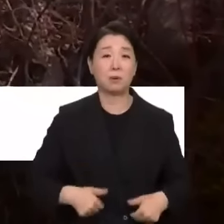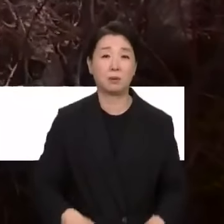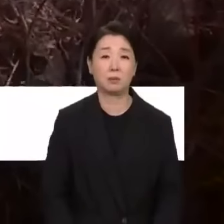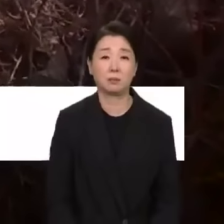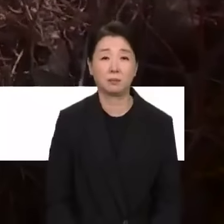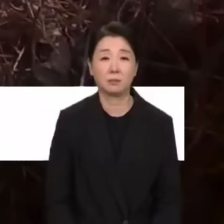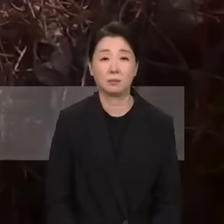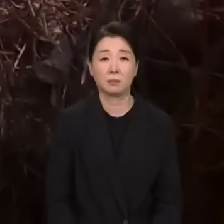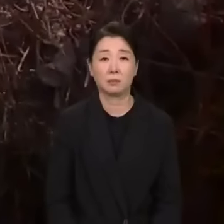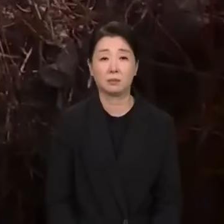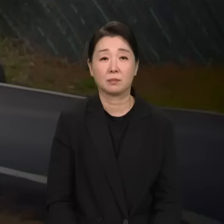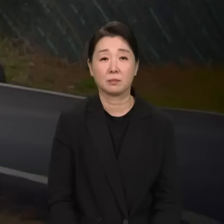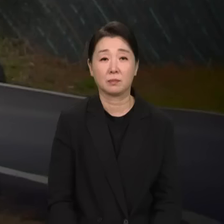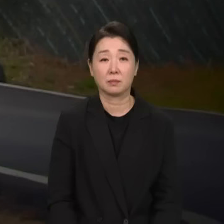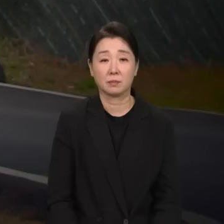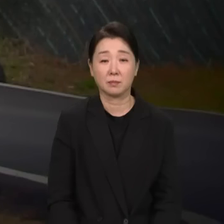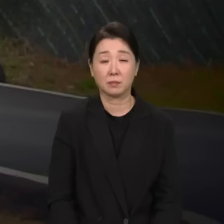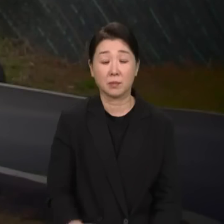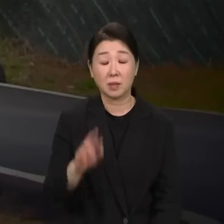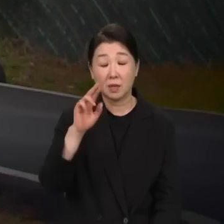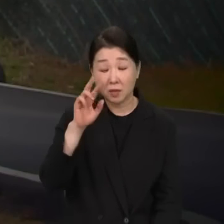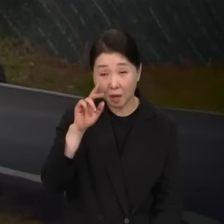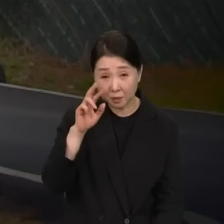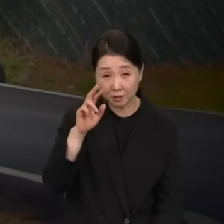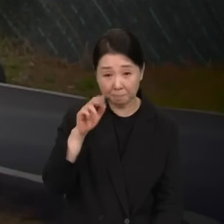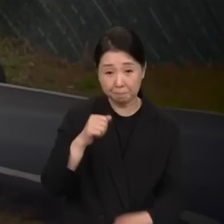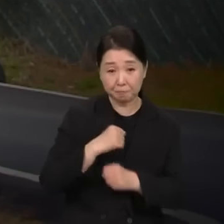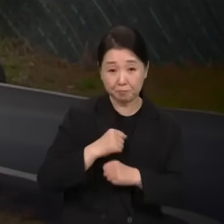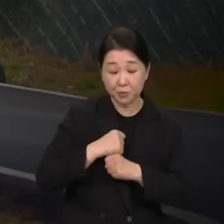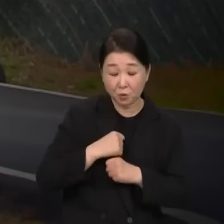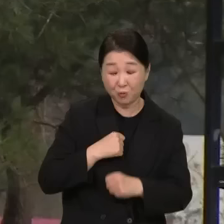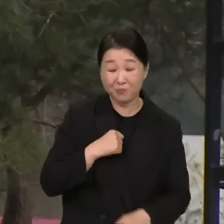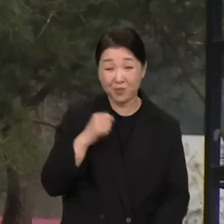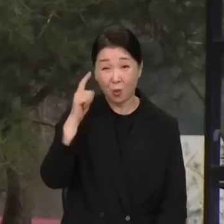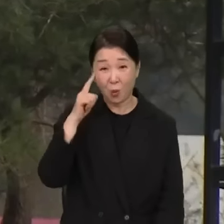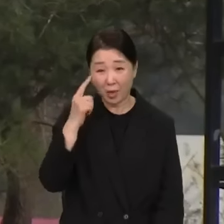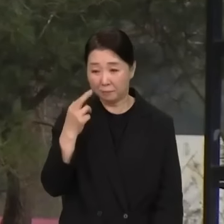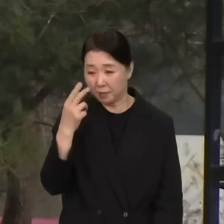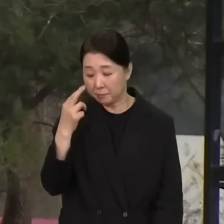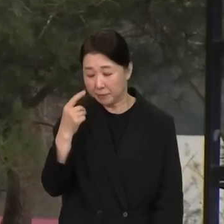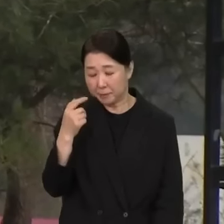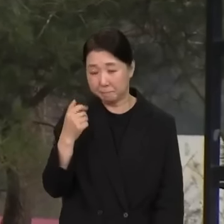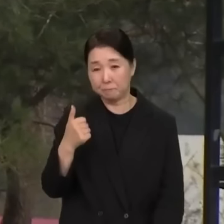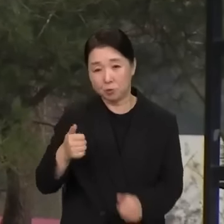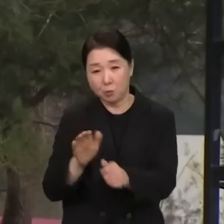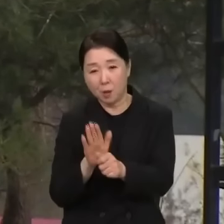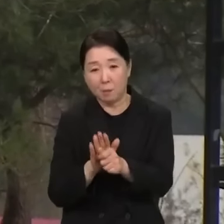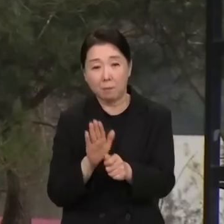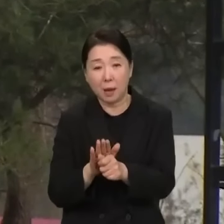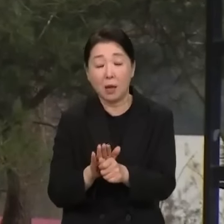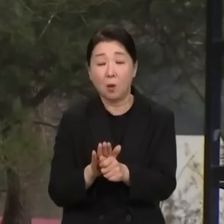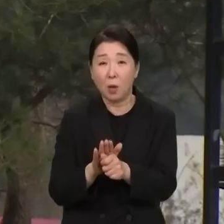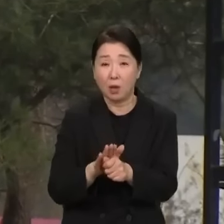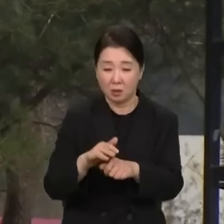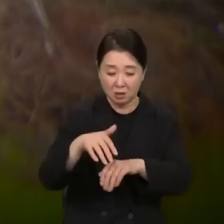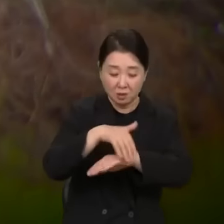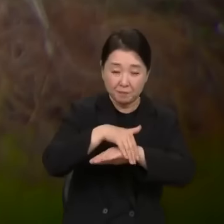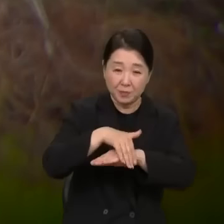나왔습니다. 예비군도 상비군 수준으로 전투력을 향상시켜 부족한 인력을 효율적으로 활용하자는